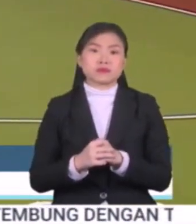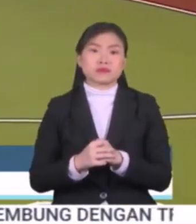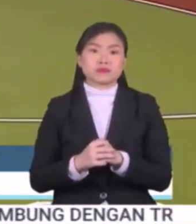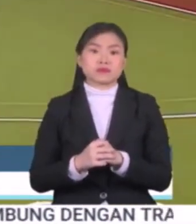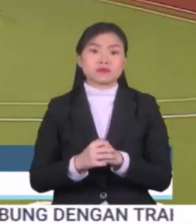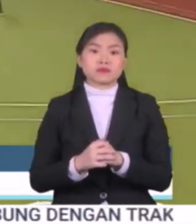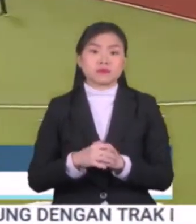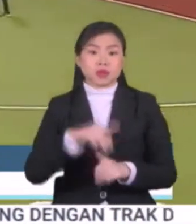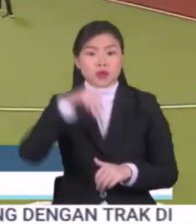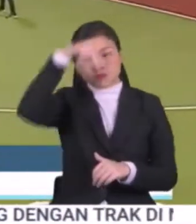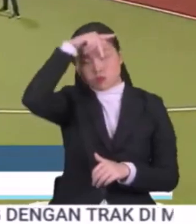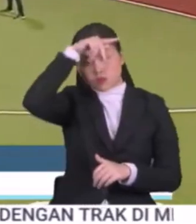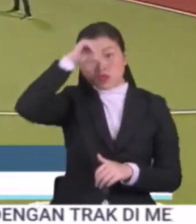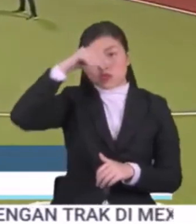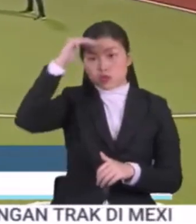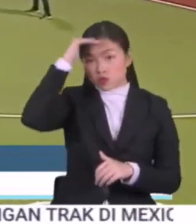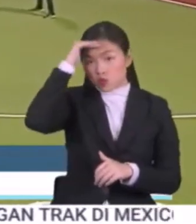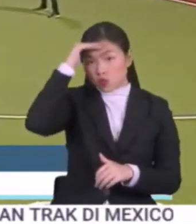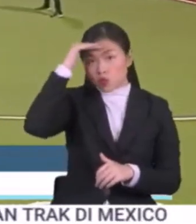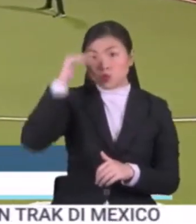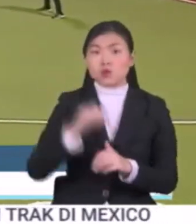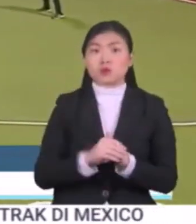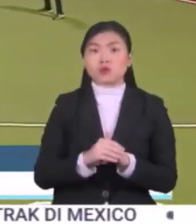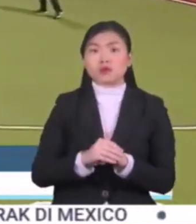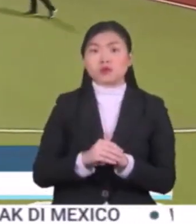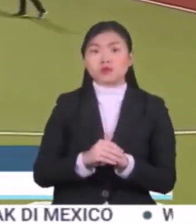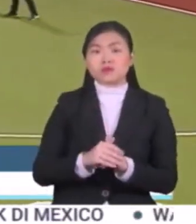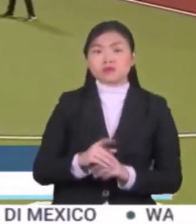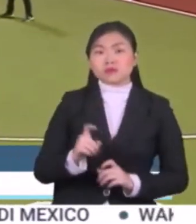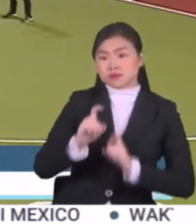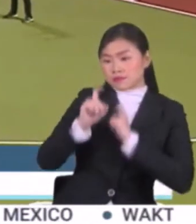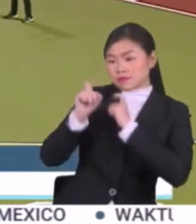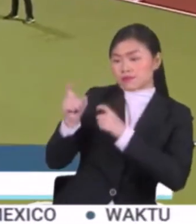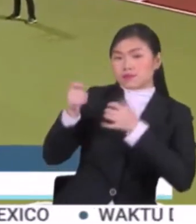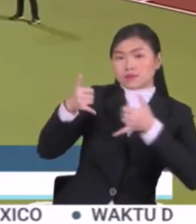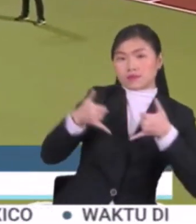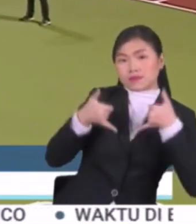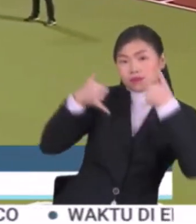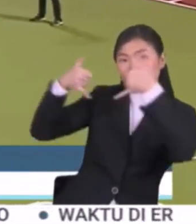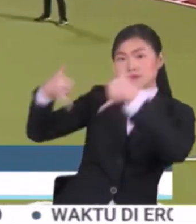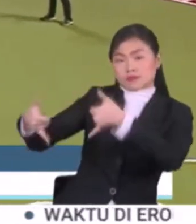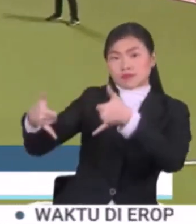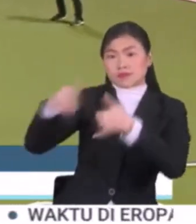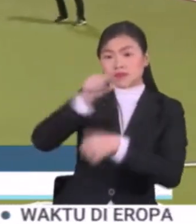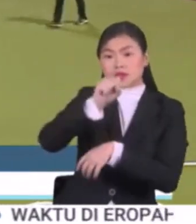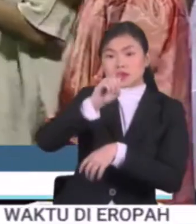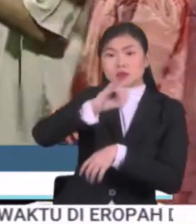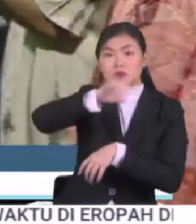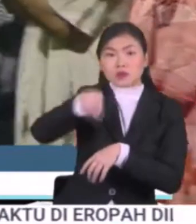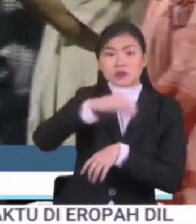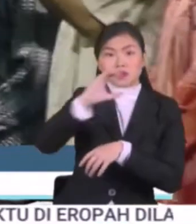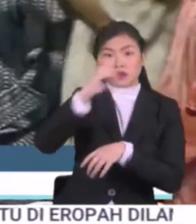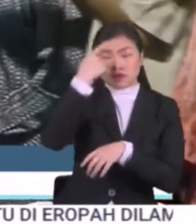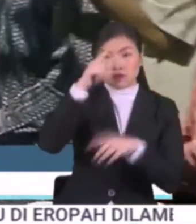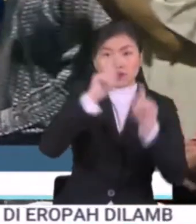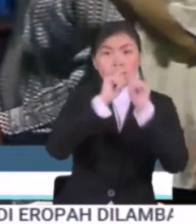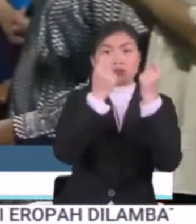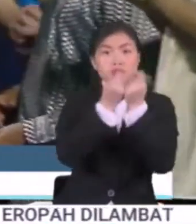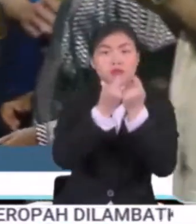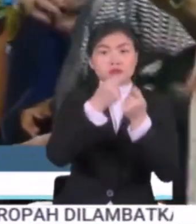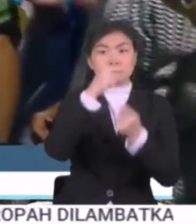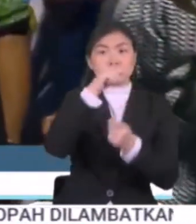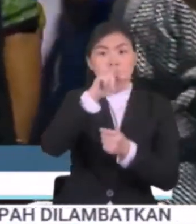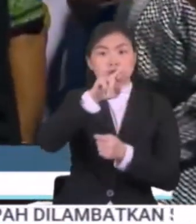ke-51. Tengku Putra Johor, Tengku Abu Bakar Sultan Ibrahim berkenan menyampaikan piala kemenangan SOJC 2024